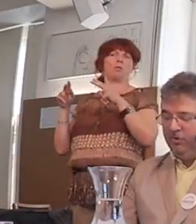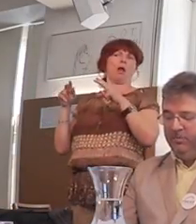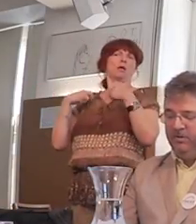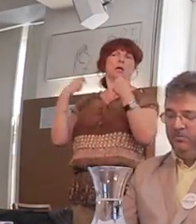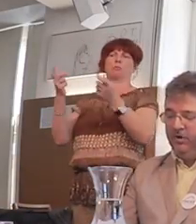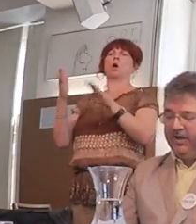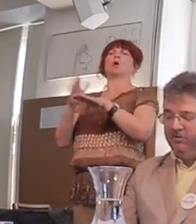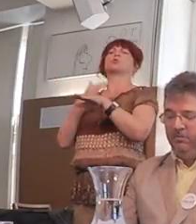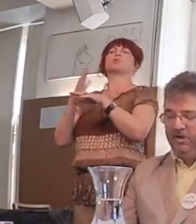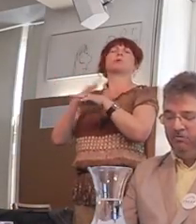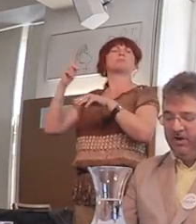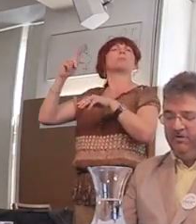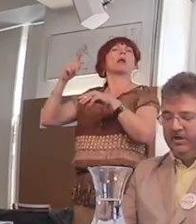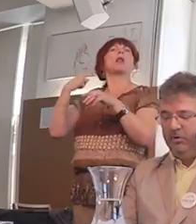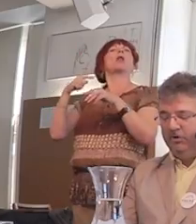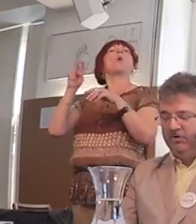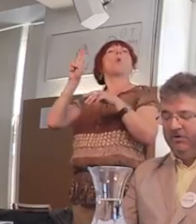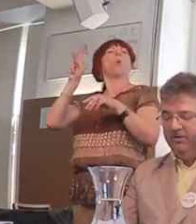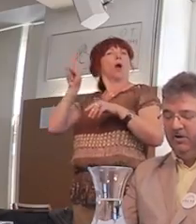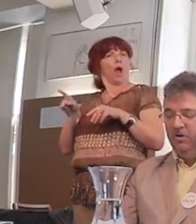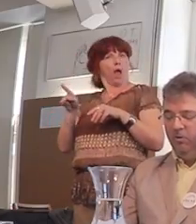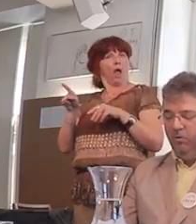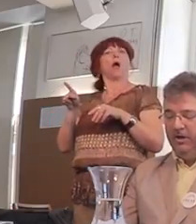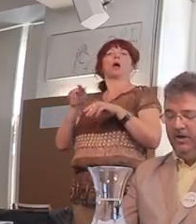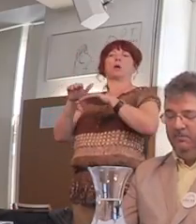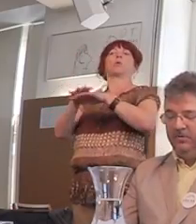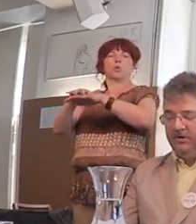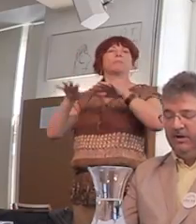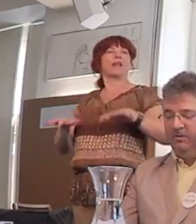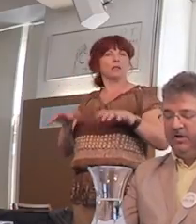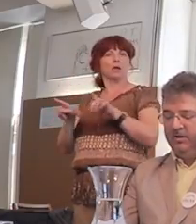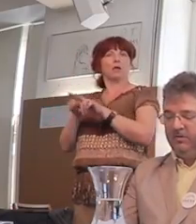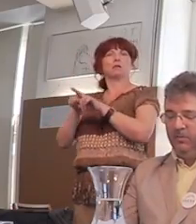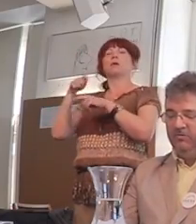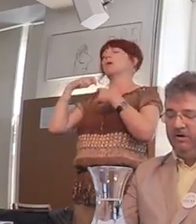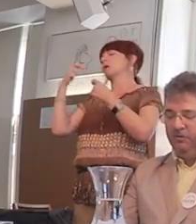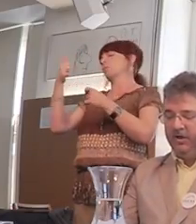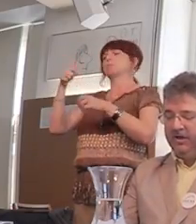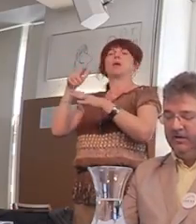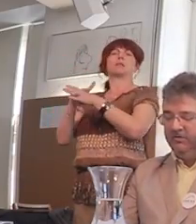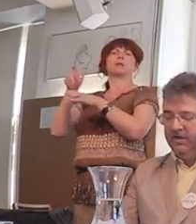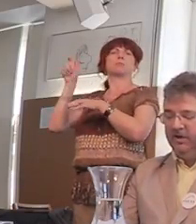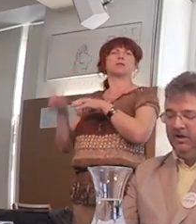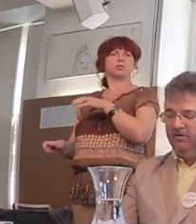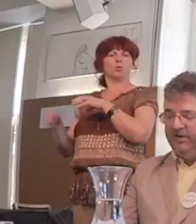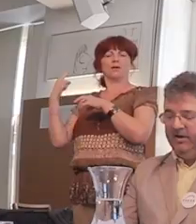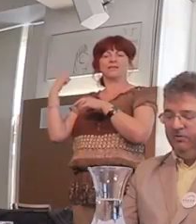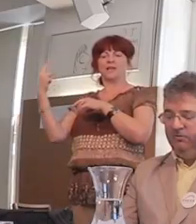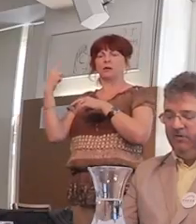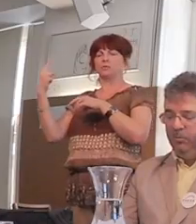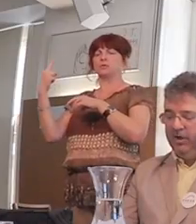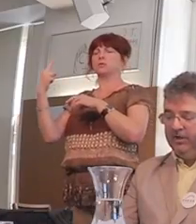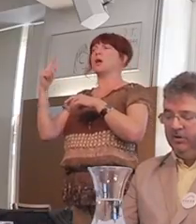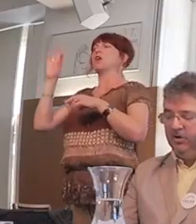Channel 4 Moderator Matt Fraser, den haben wir noch nicht erwähnt, oder übrigens ein erfolgreicher Entertainer war